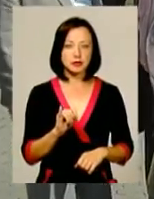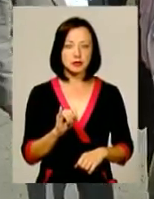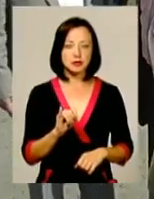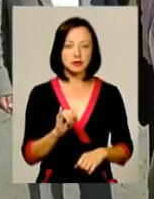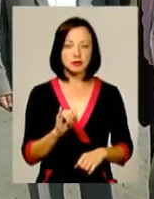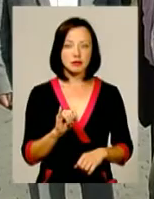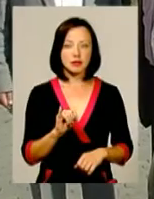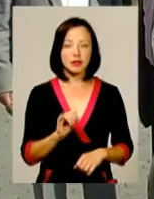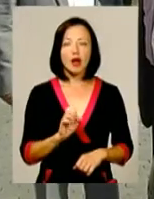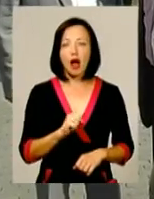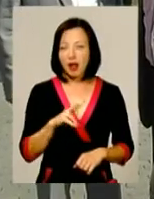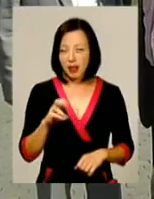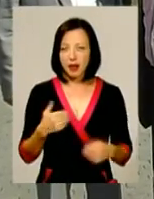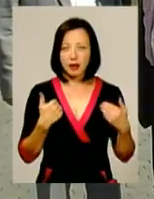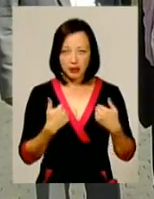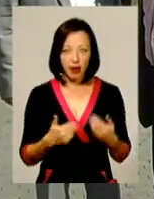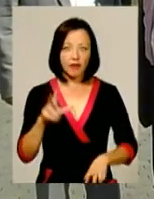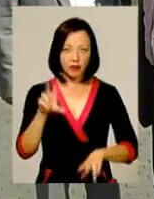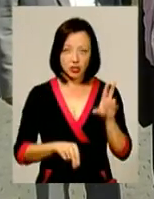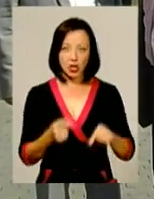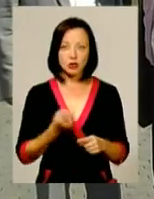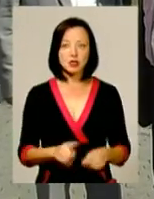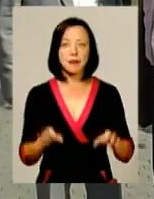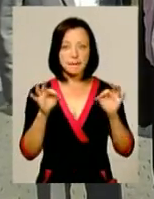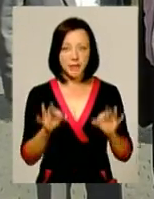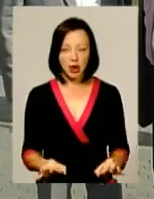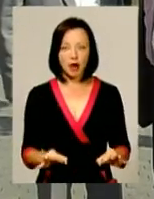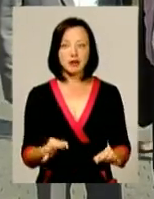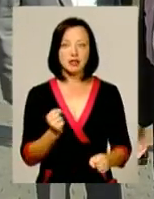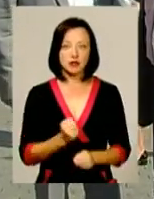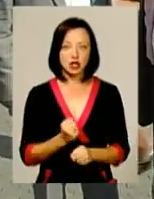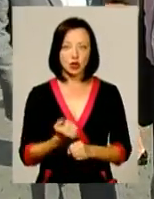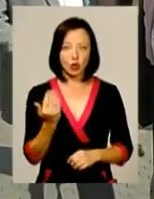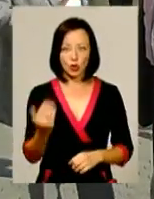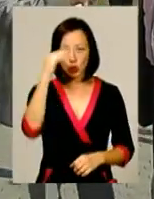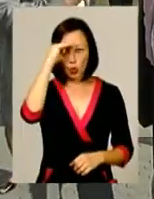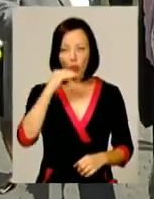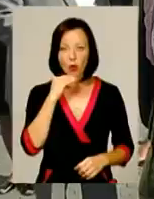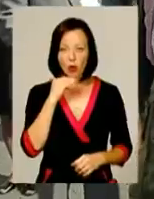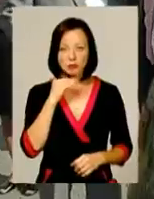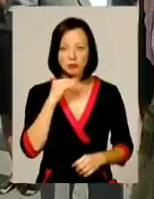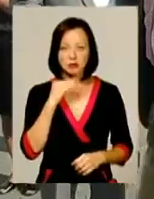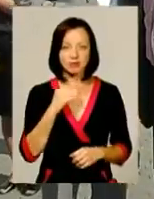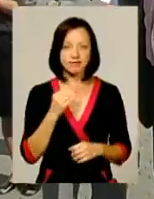Але я вважаю, що це правильний вчинок його, адже...